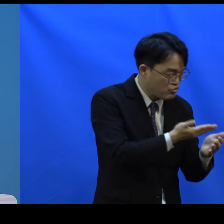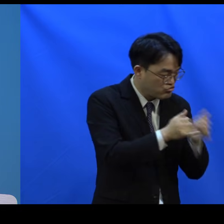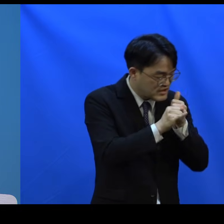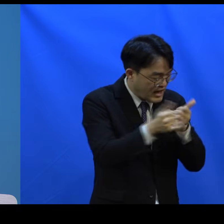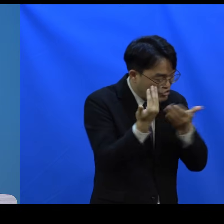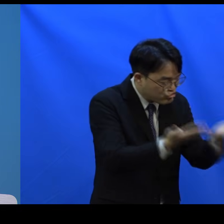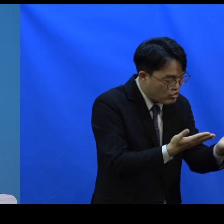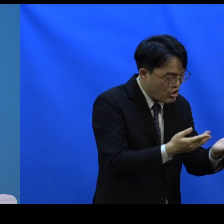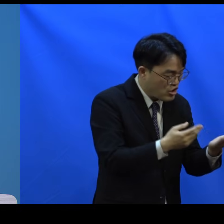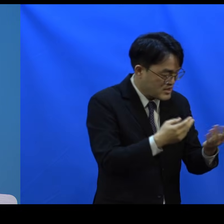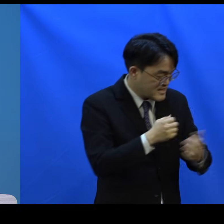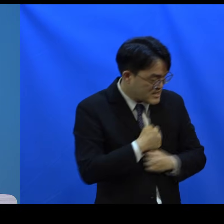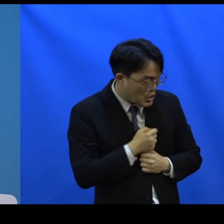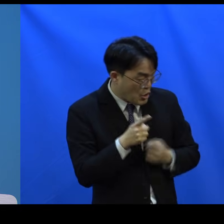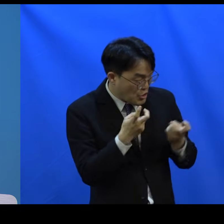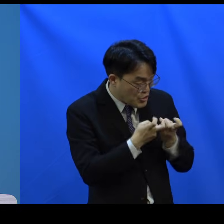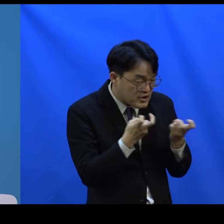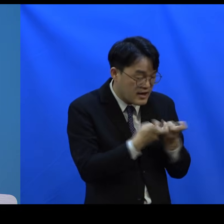겁니다.